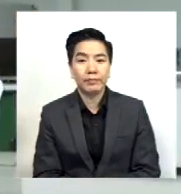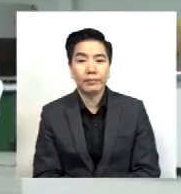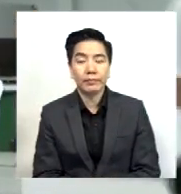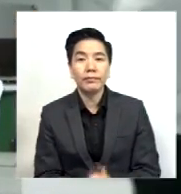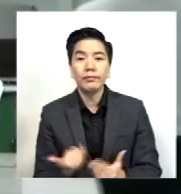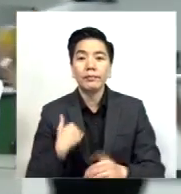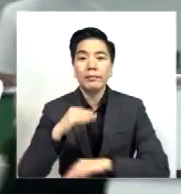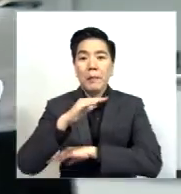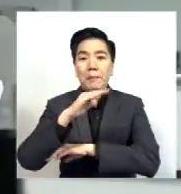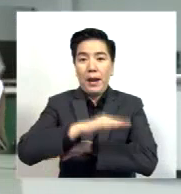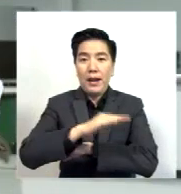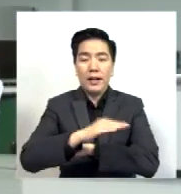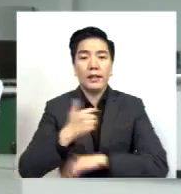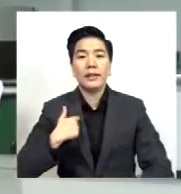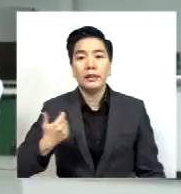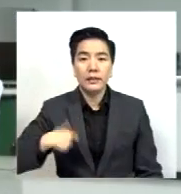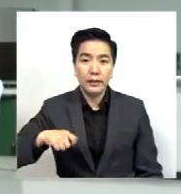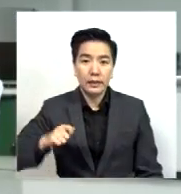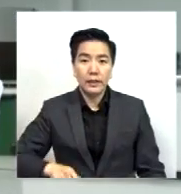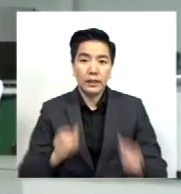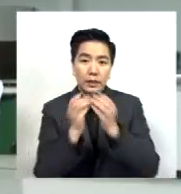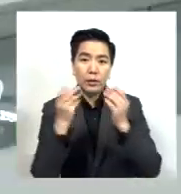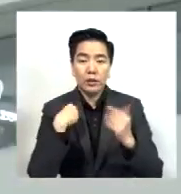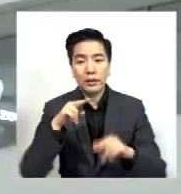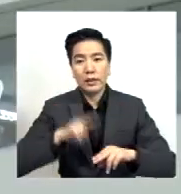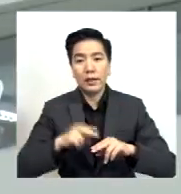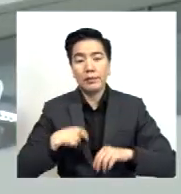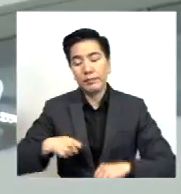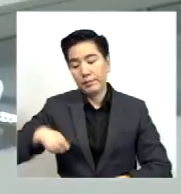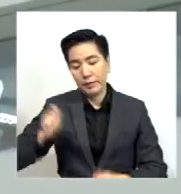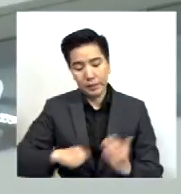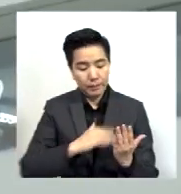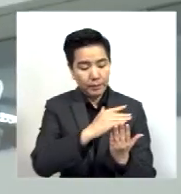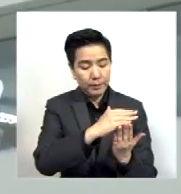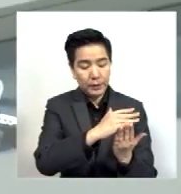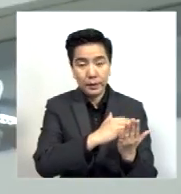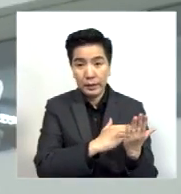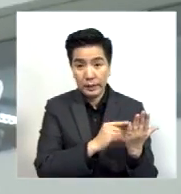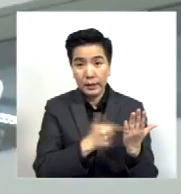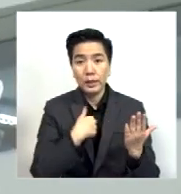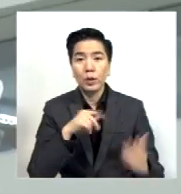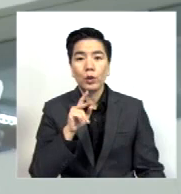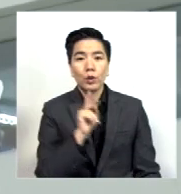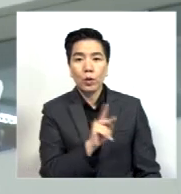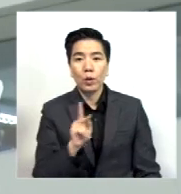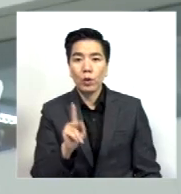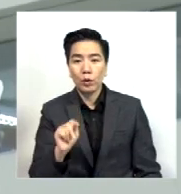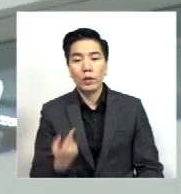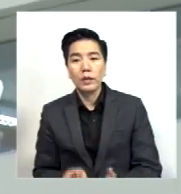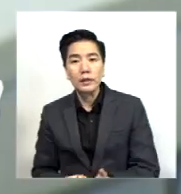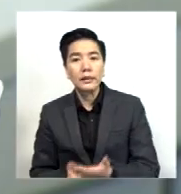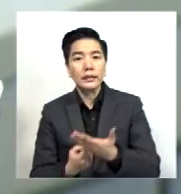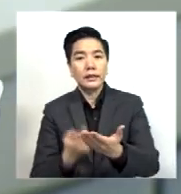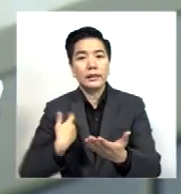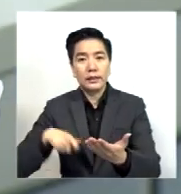บ่ายวันนี้องค์คณะตุลาการศาลรัฐธรรมนูญก็จะออกนั่งบัลลังก์อ่านคำวินิจฉัยในคดีที่กกต.ยื่นคำร้องขอให้พิจารณ